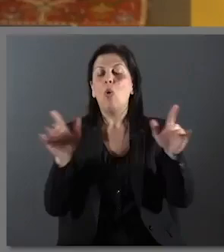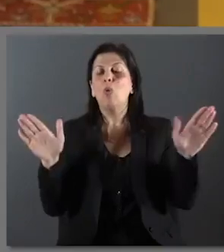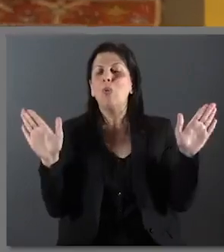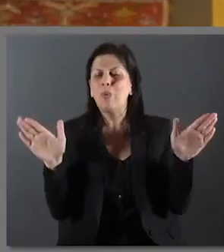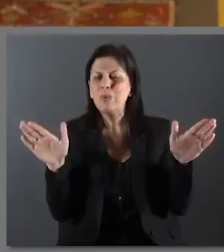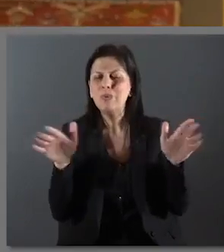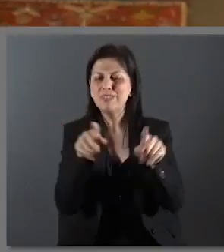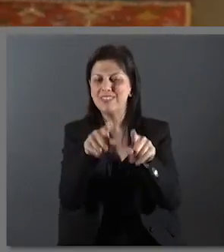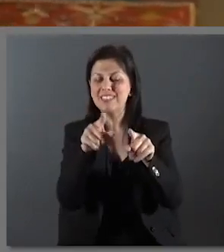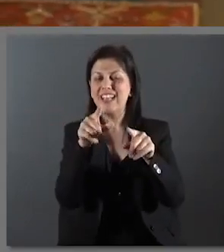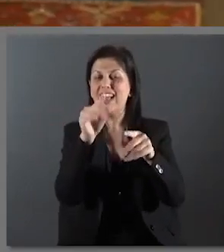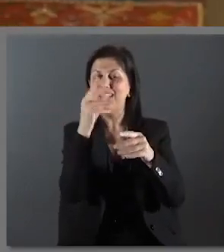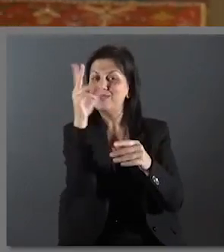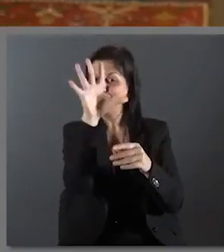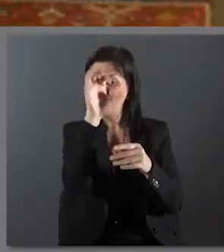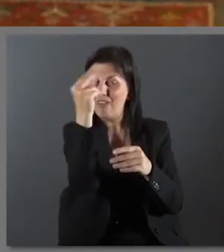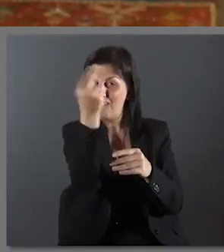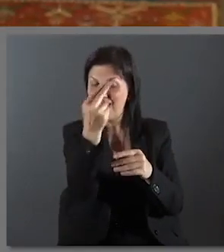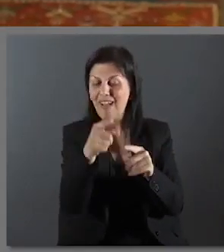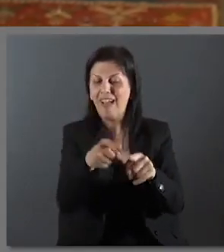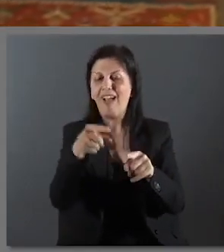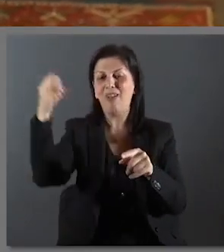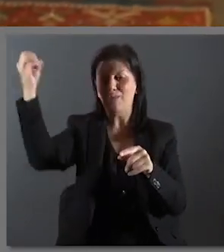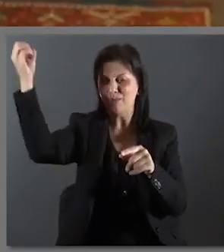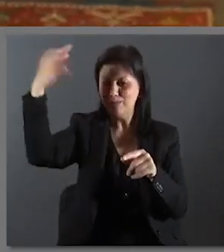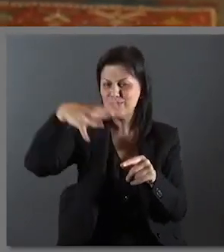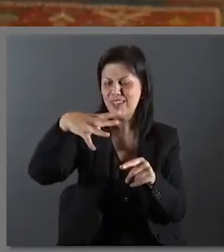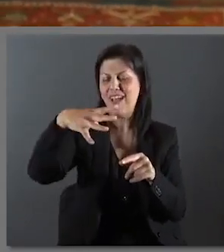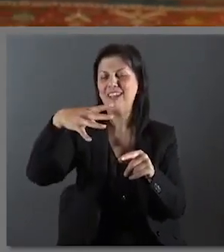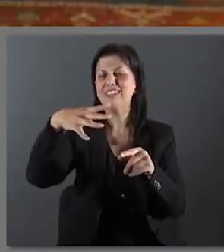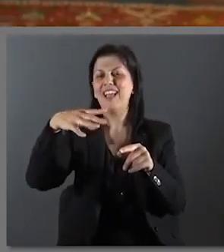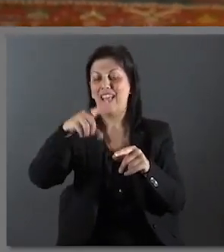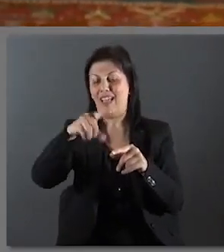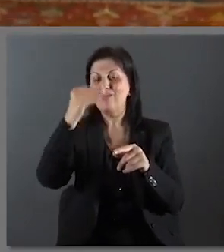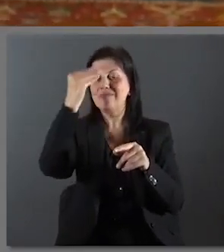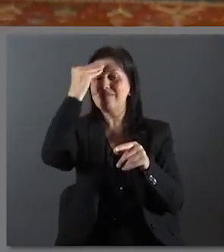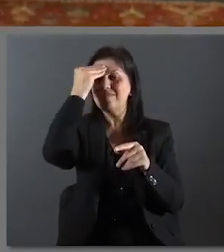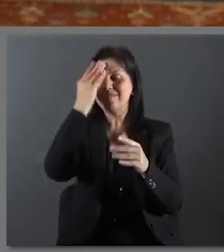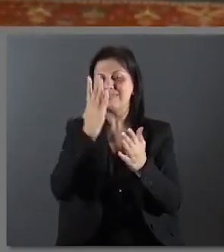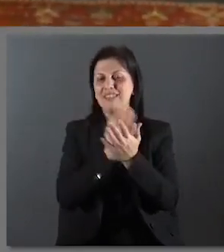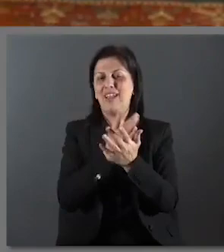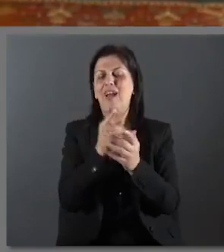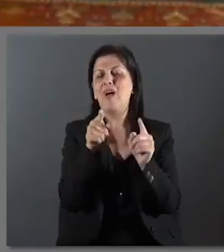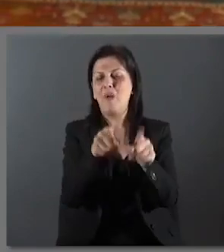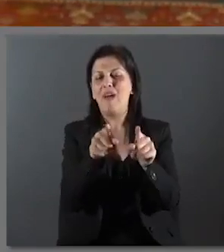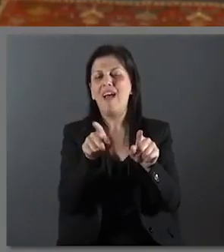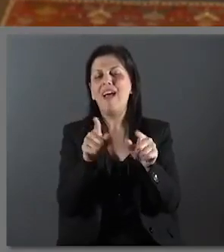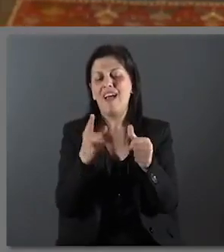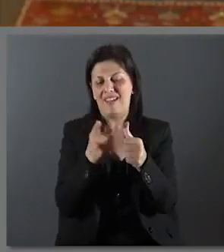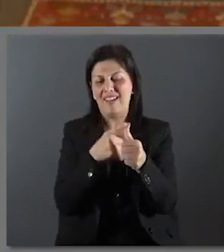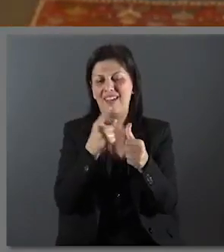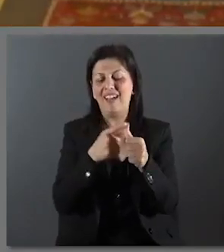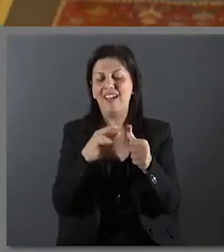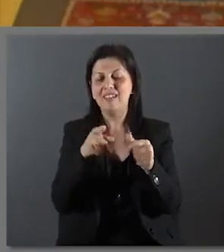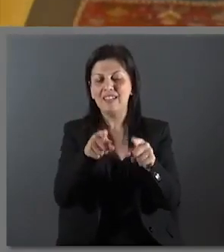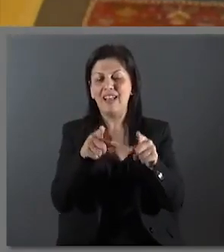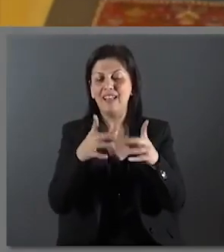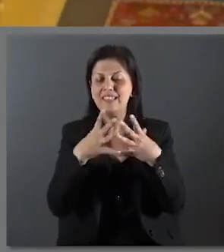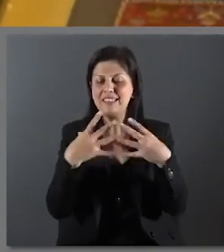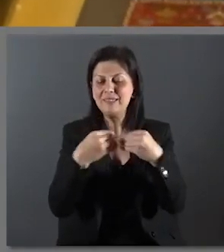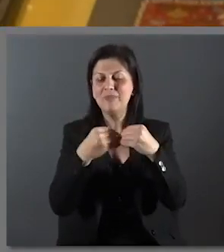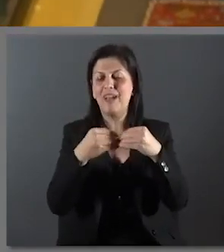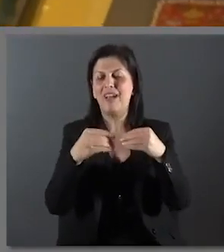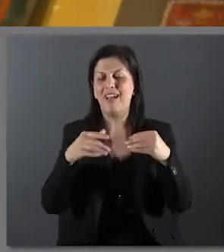quş naxışları icra olunub. Quş naxışları isə ölümsüzlüyü, gözəlliyi, günəş işığını simvolizə edirdi. Yəni, o